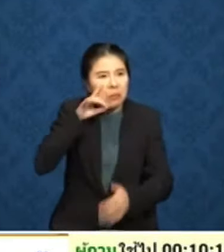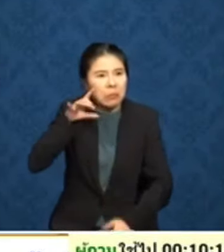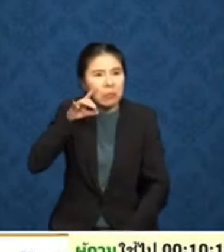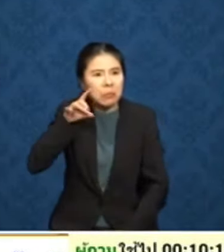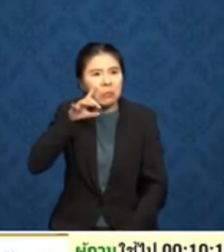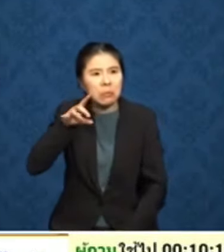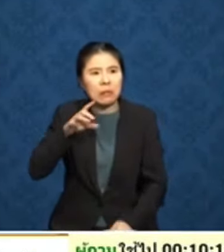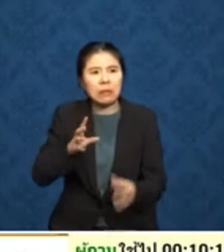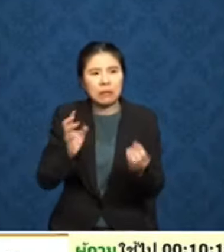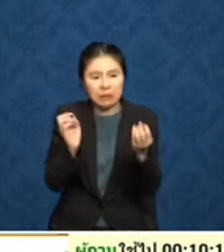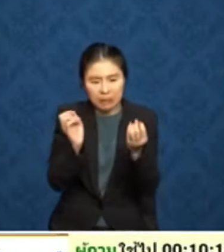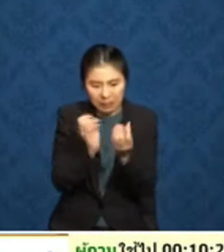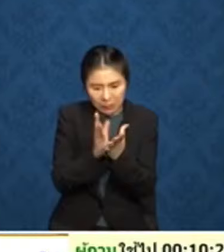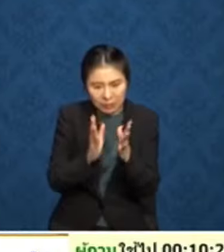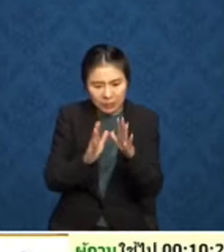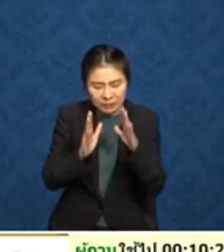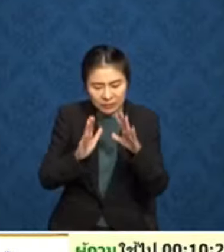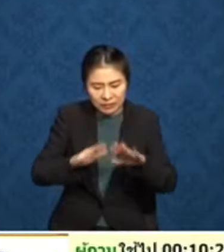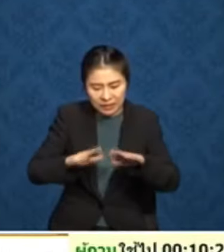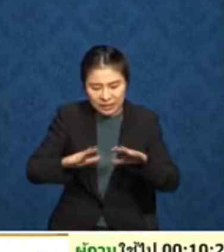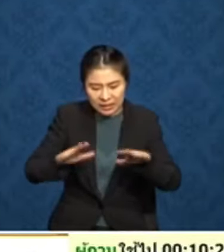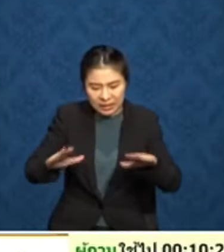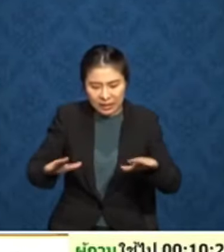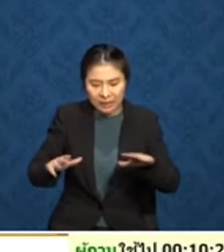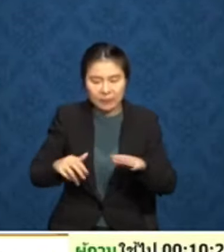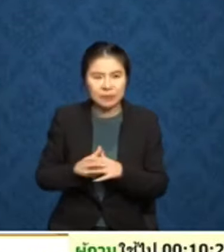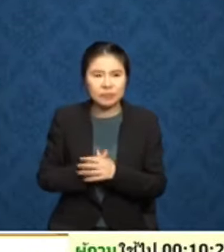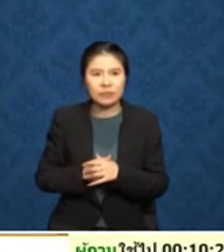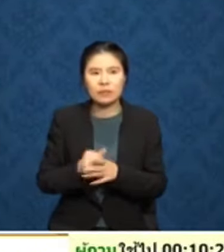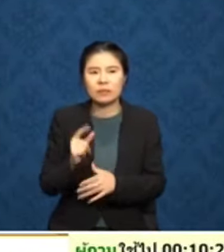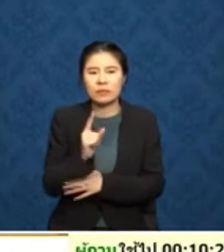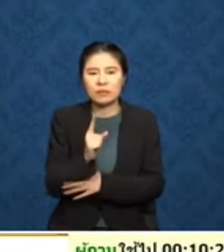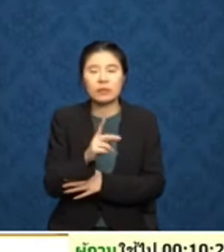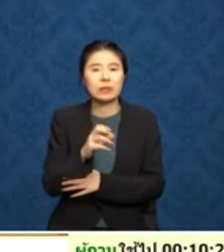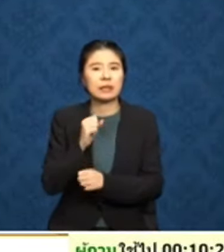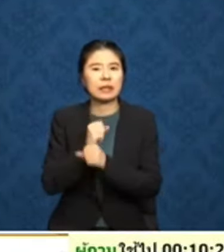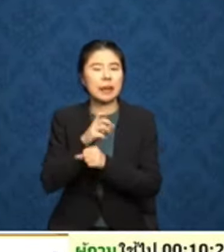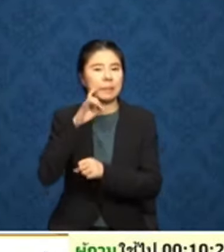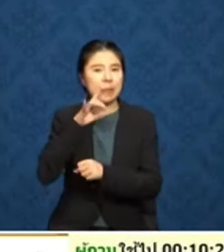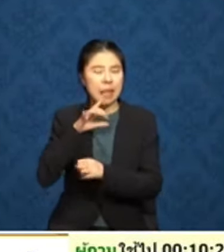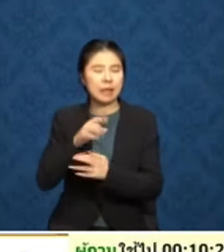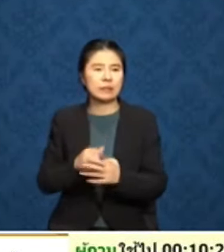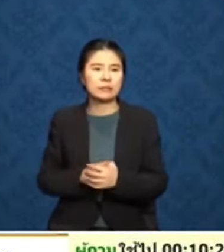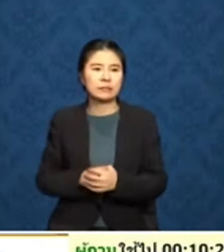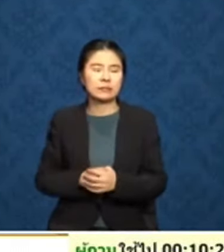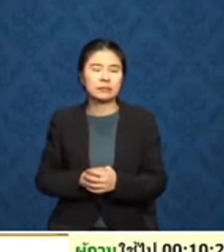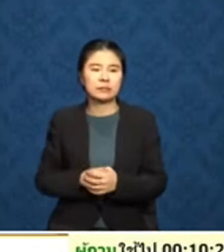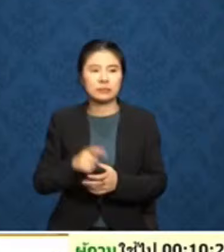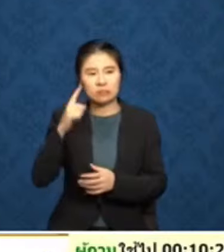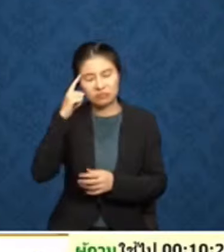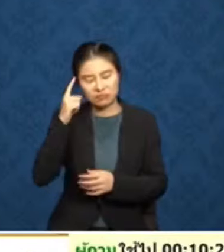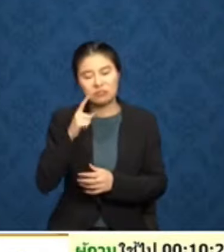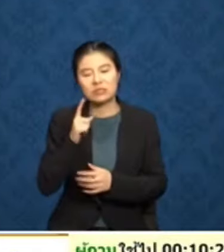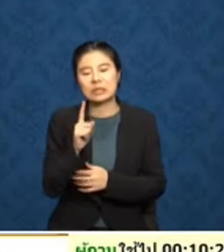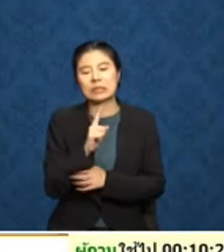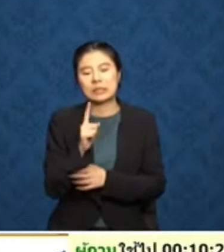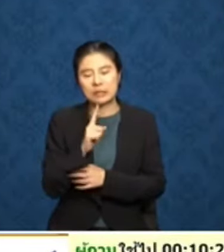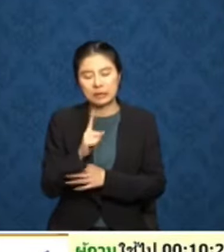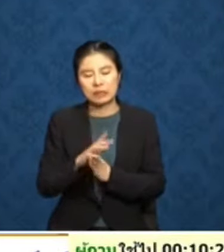ากับเด็กๆนักเรียนหรือว่าจะทำอะไรที่มันร้ายแรงกว่านั้นอันนี้ค่ะคือความลักลั่นที่เกิด